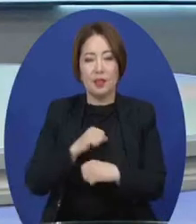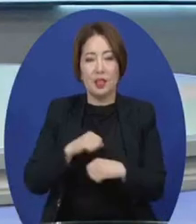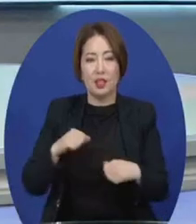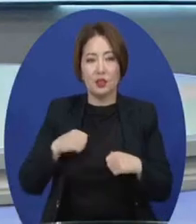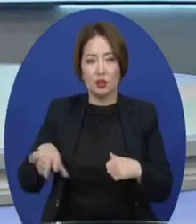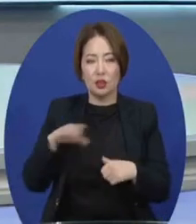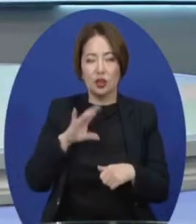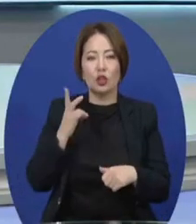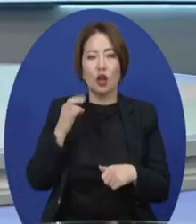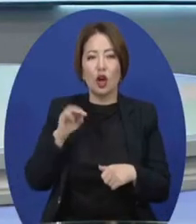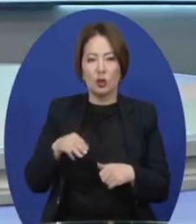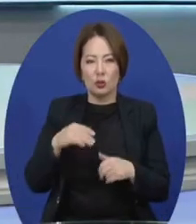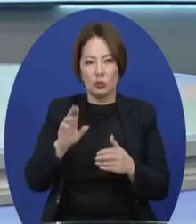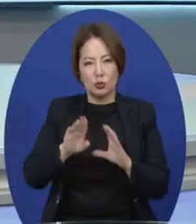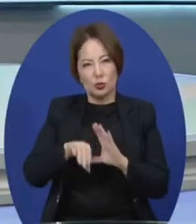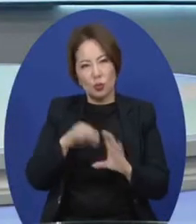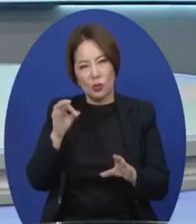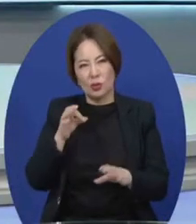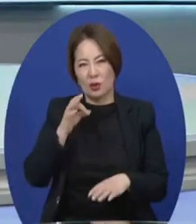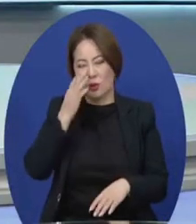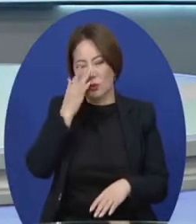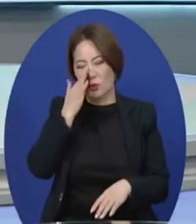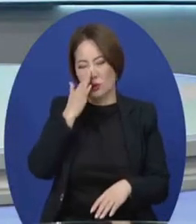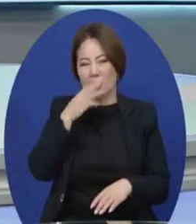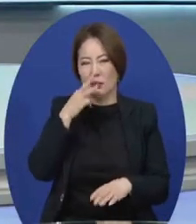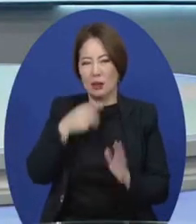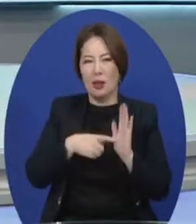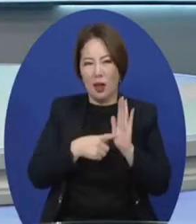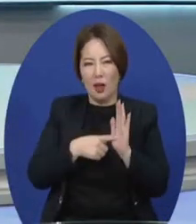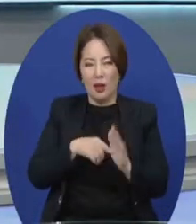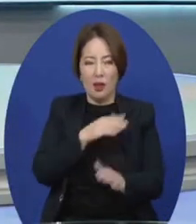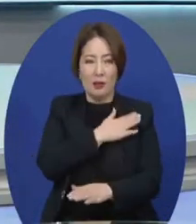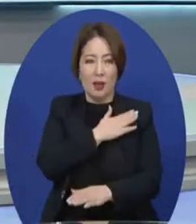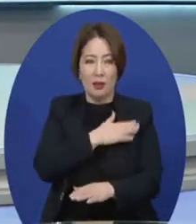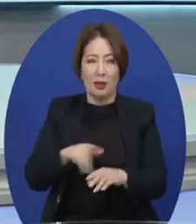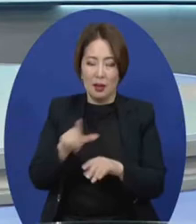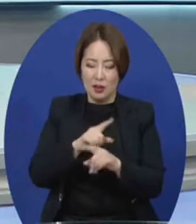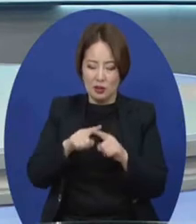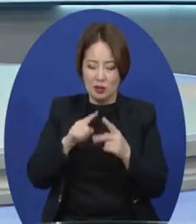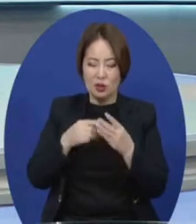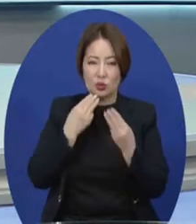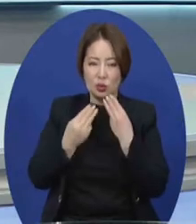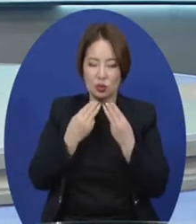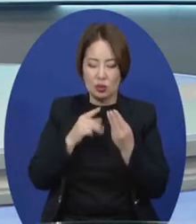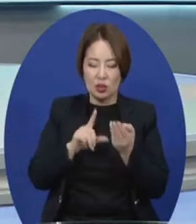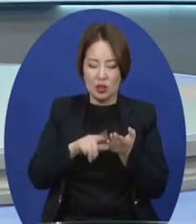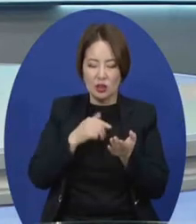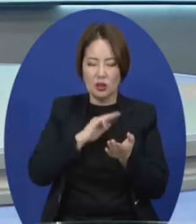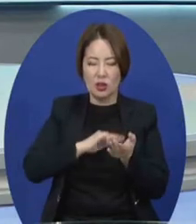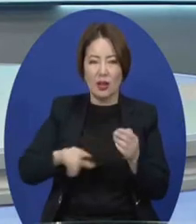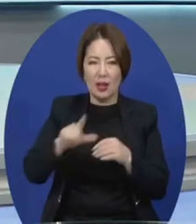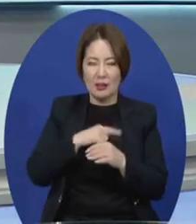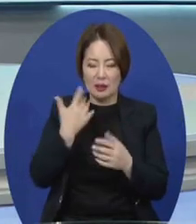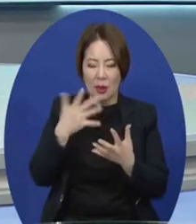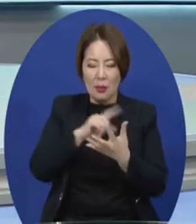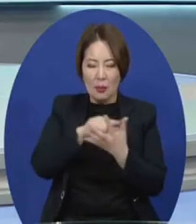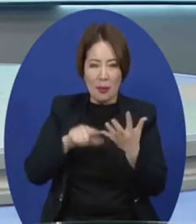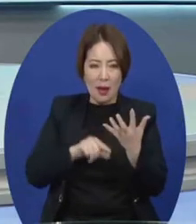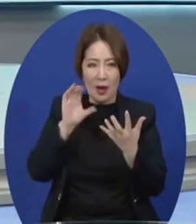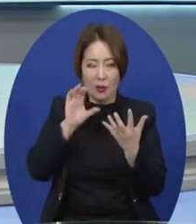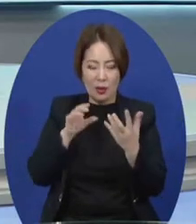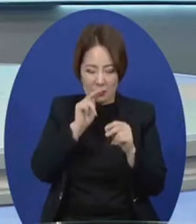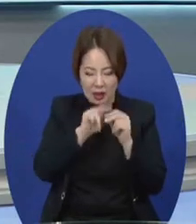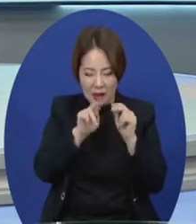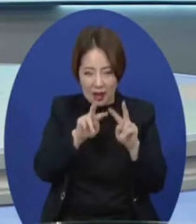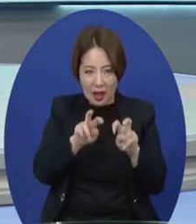Тунд нэмэгдсэн өртөгийн суглаа хуурамч өгөх мэдээлэл ихээр гарах болсон. Иймээс цагдаа гэр бүлийн газар болон шудраг өрсөлдөөн хэрэглэгчийн төлөө газар зэрэг 5 байгууллага хамтран